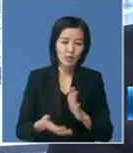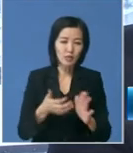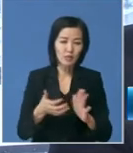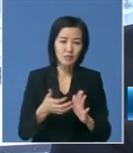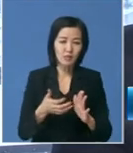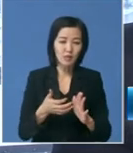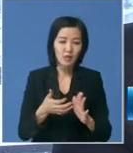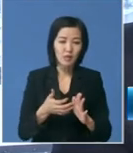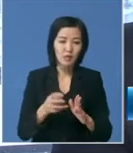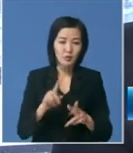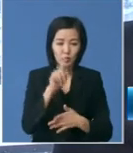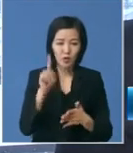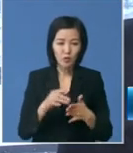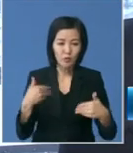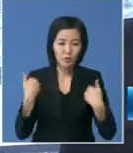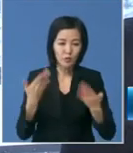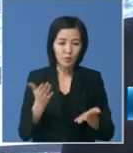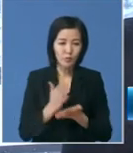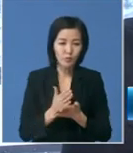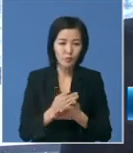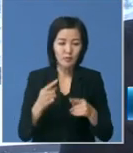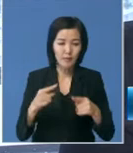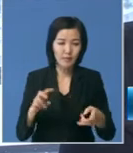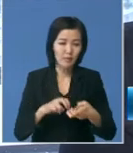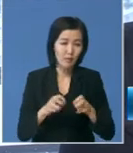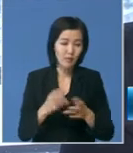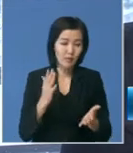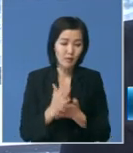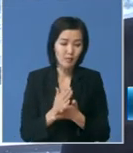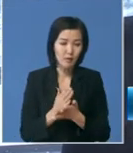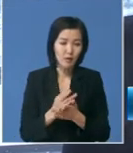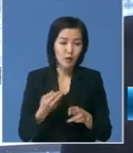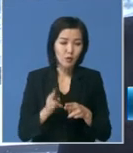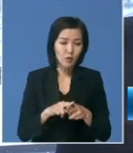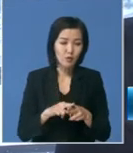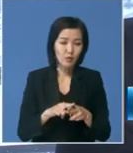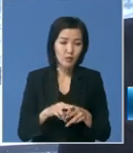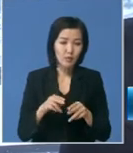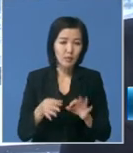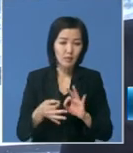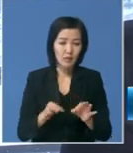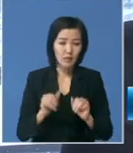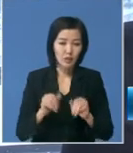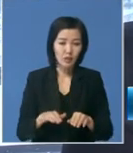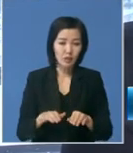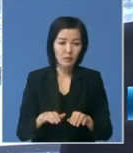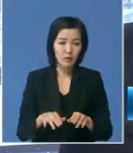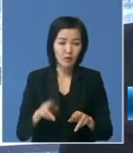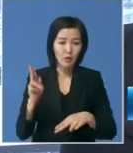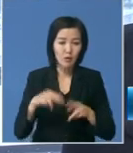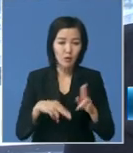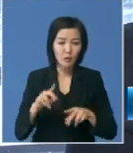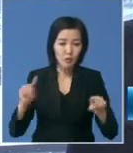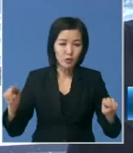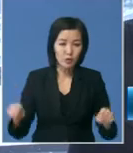шығарып отырмыз. Жалпы мұндай проблемалар өзге компанияларда да бар. Сондықтан кеңес мүшелері нақты шешім қабылдап, зауыт құрылысын